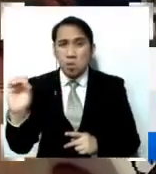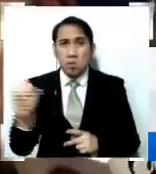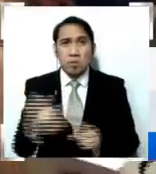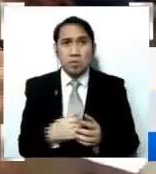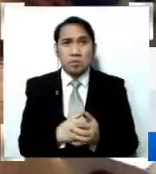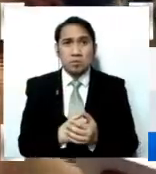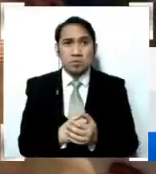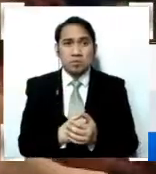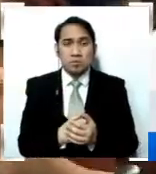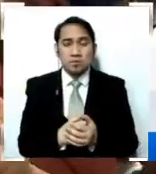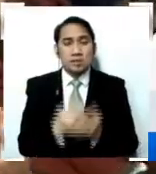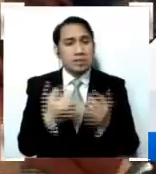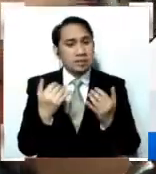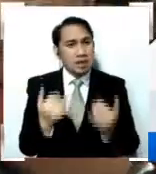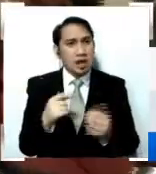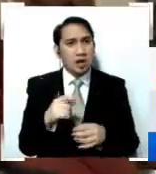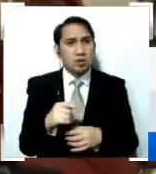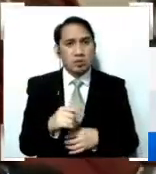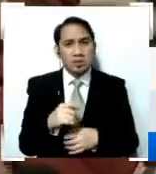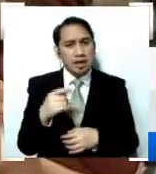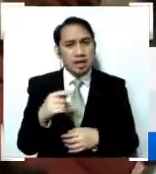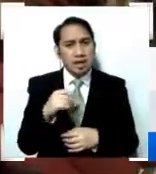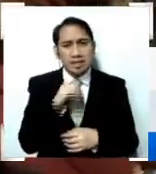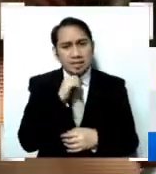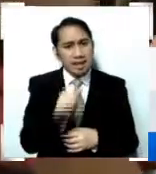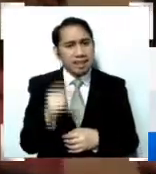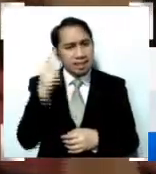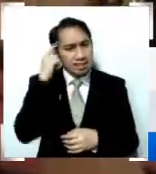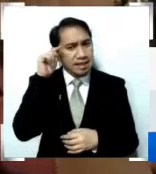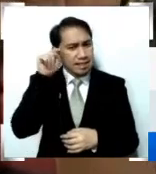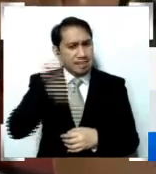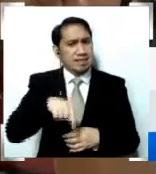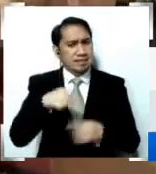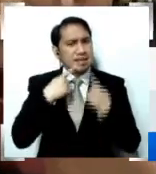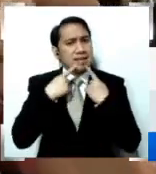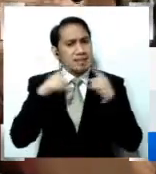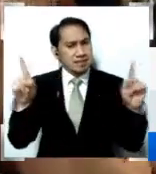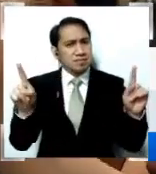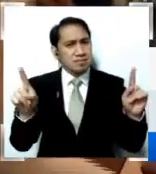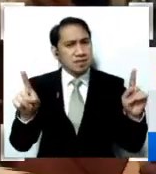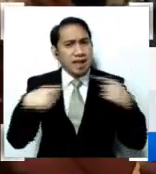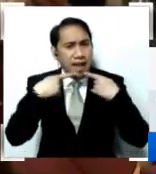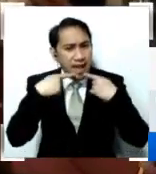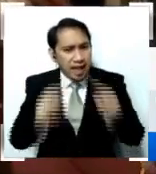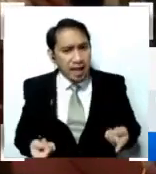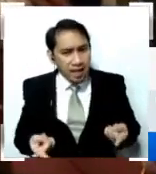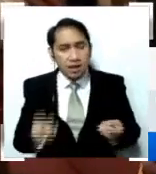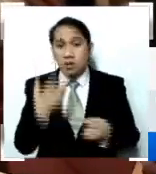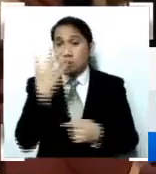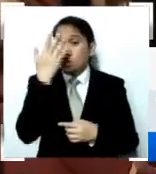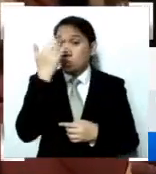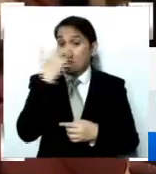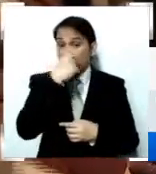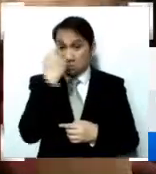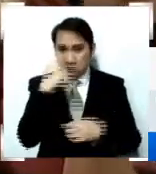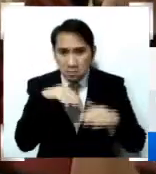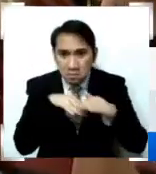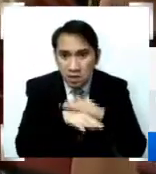I don't think this is successful. Why? Kasi pagpasok pa lang namin, wala na talagang